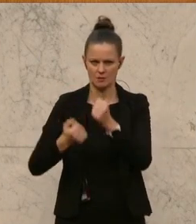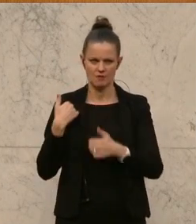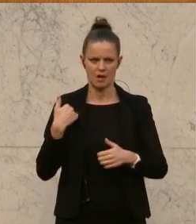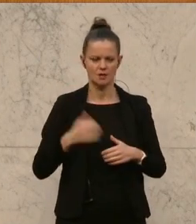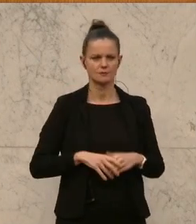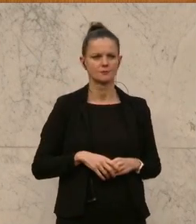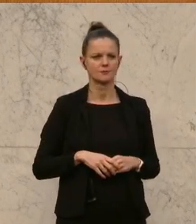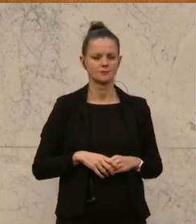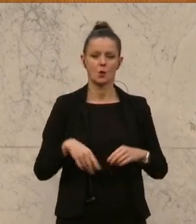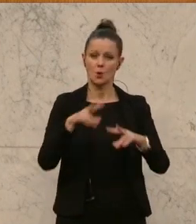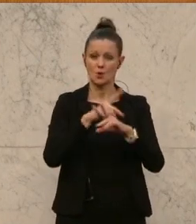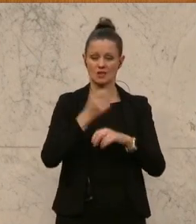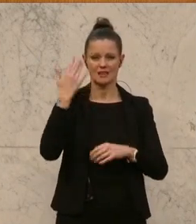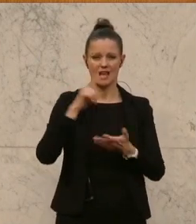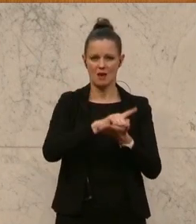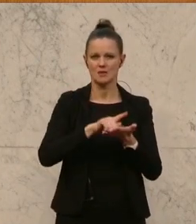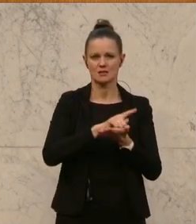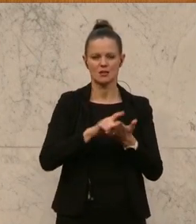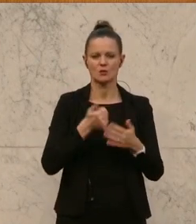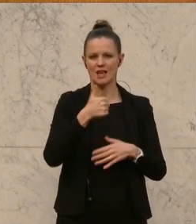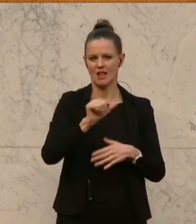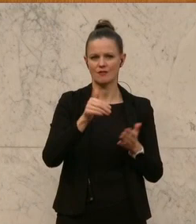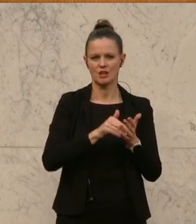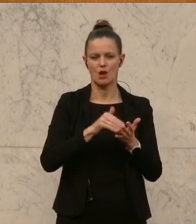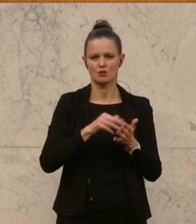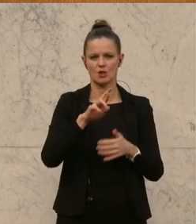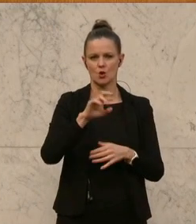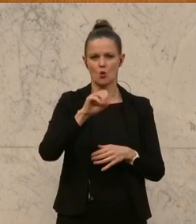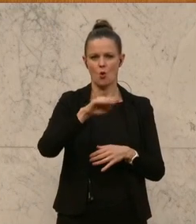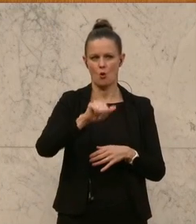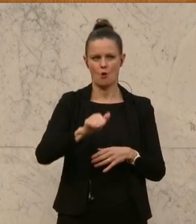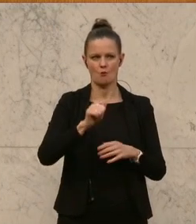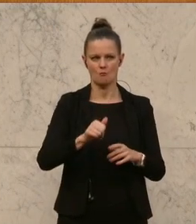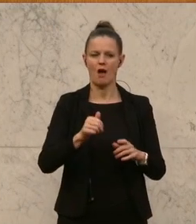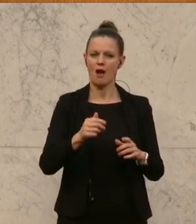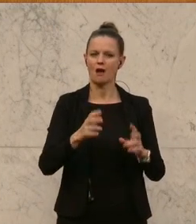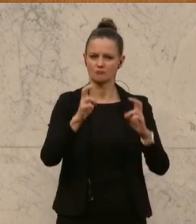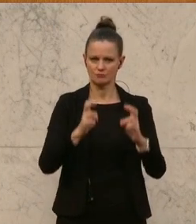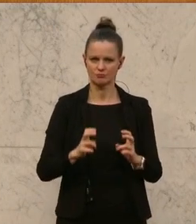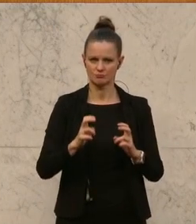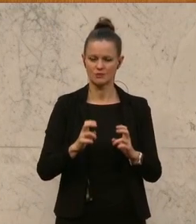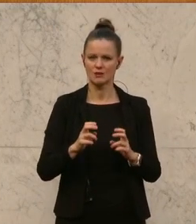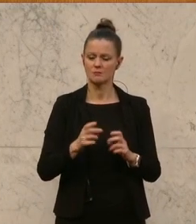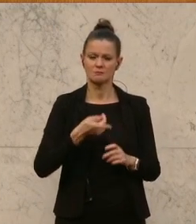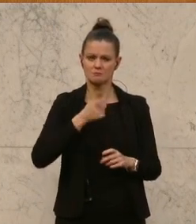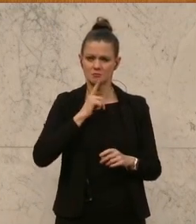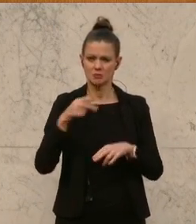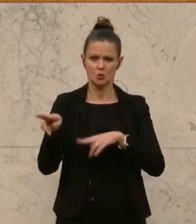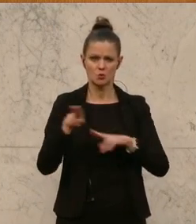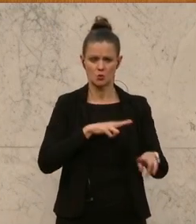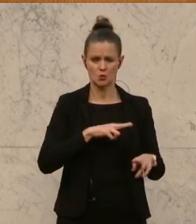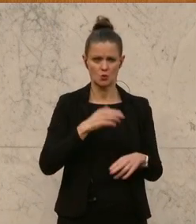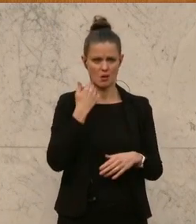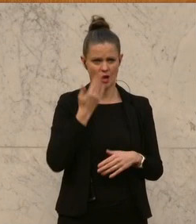In Österreich haben zu dieser Zeit in etwa 11.000 Roma gelebt und nur wenige sind nach Hause zurückgekehrt. Vor kurzem ist ein